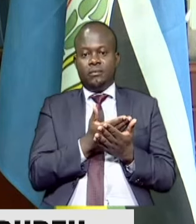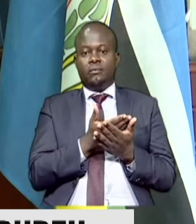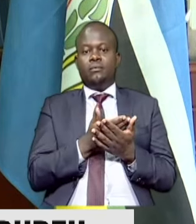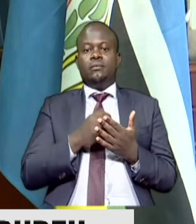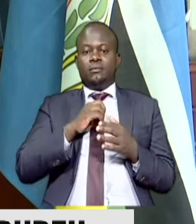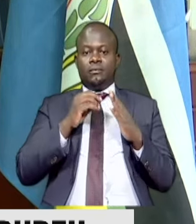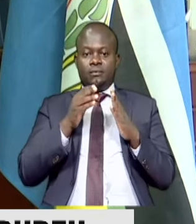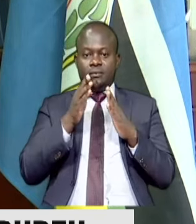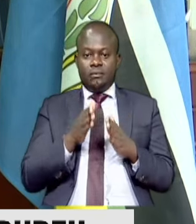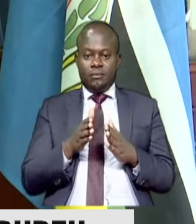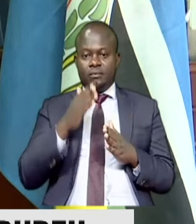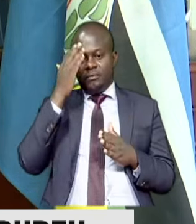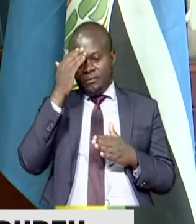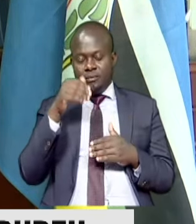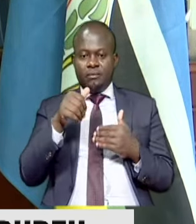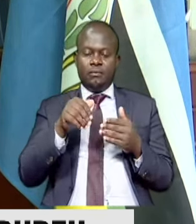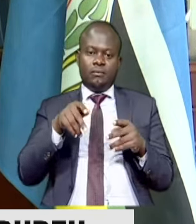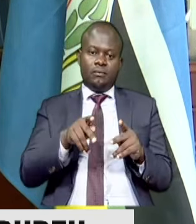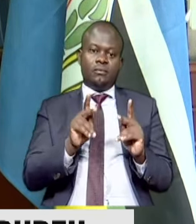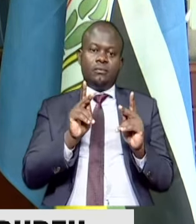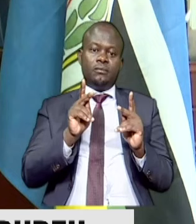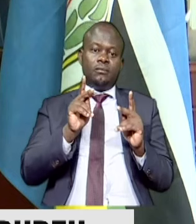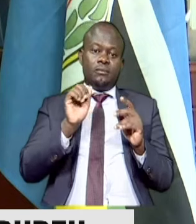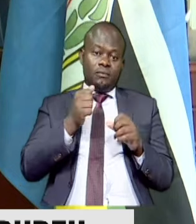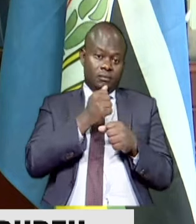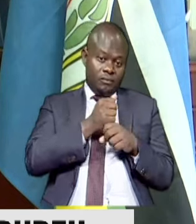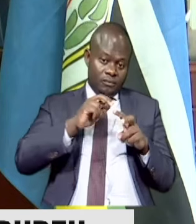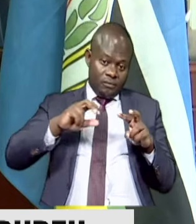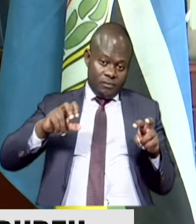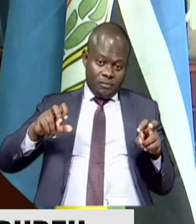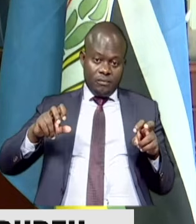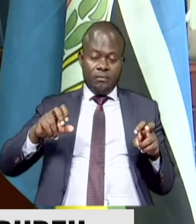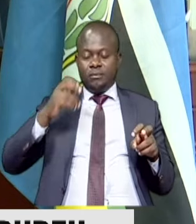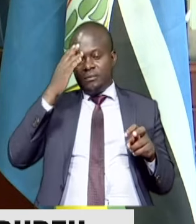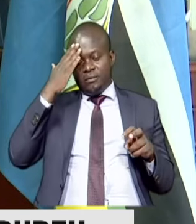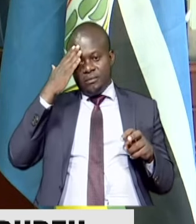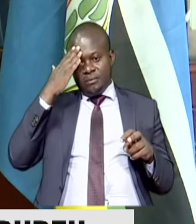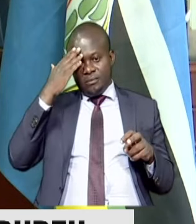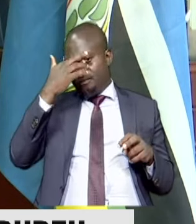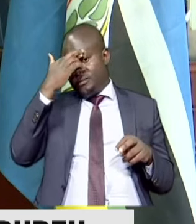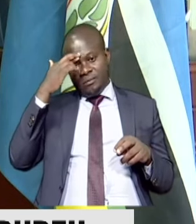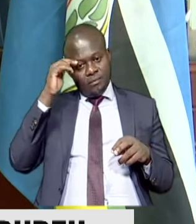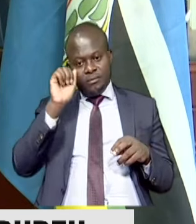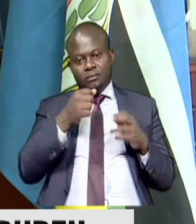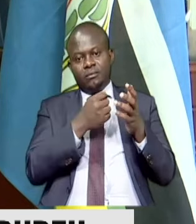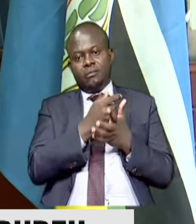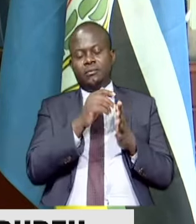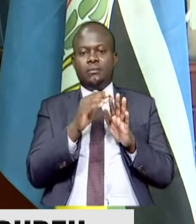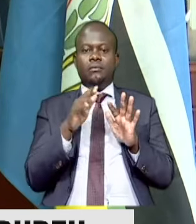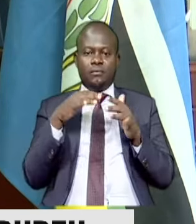umuntu kugira ngo batange uburenganzira bashobore gukora ubushakashatsi bamenye icyaba cyishe umuntu, uburyo umuntu